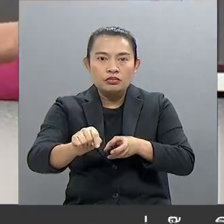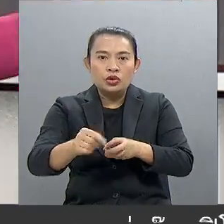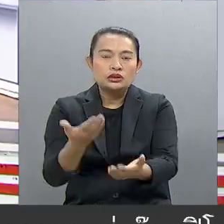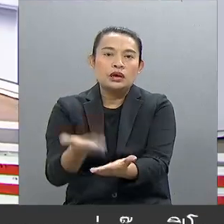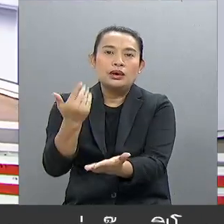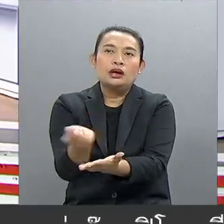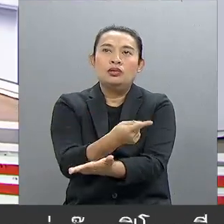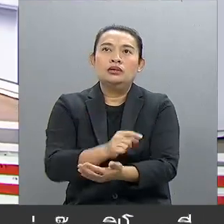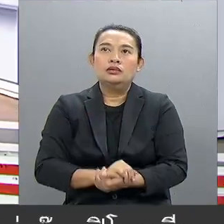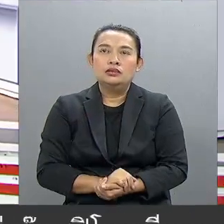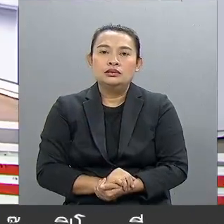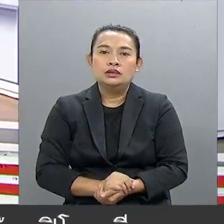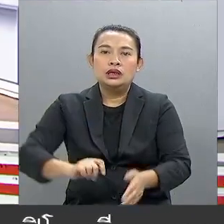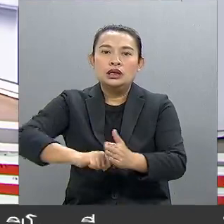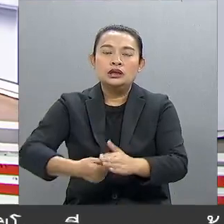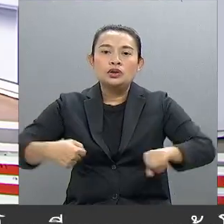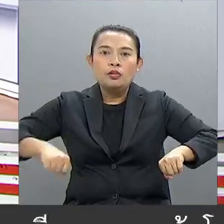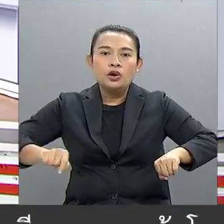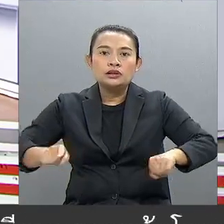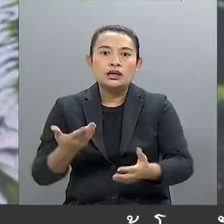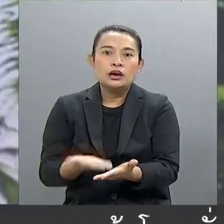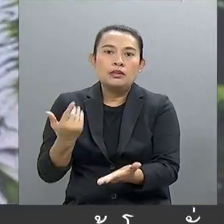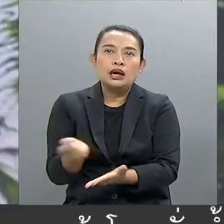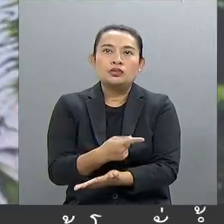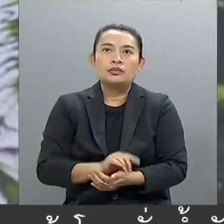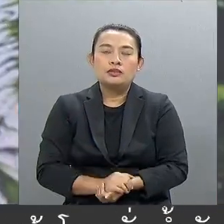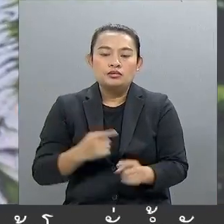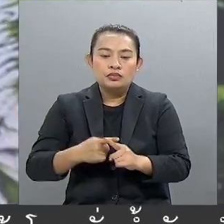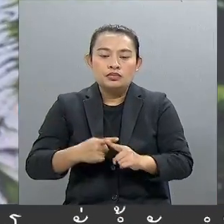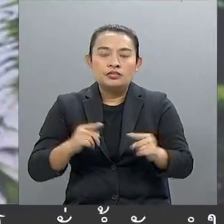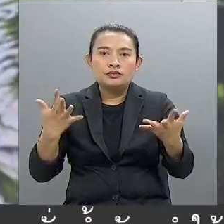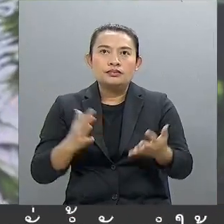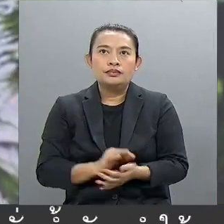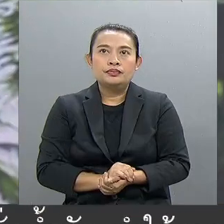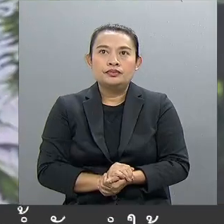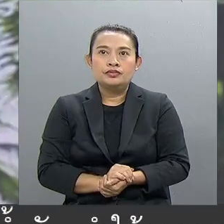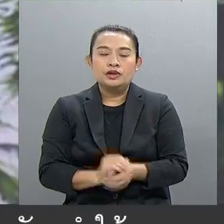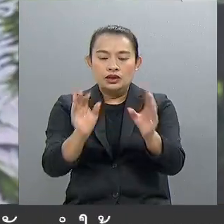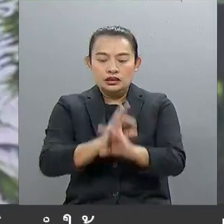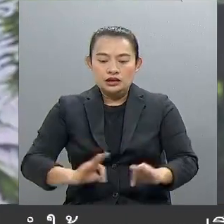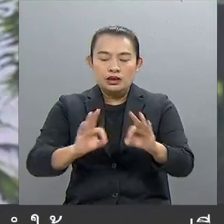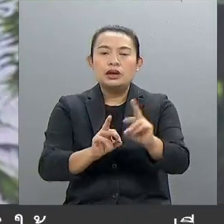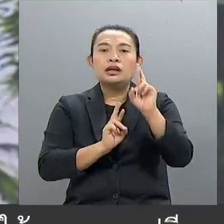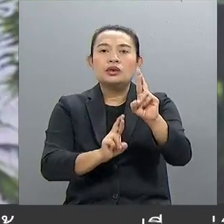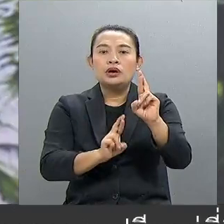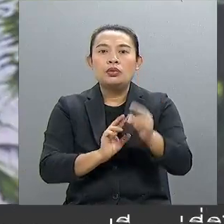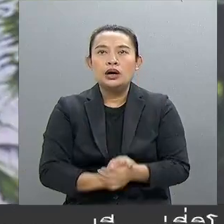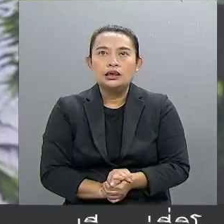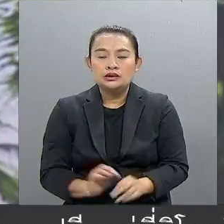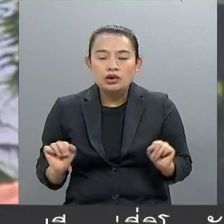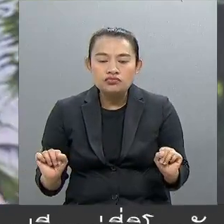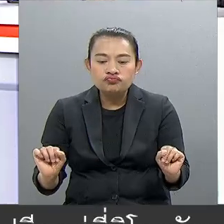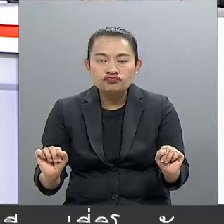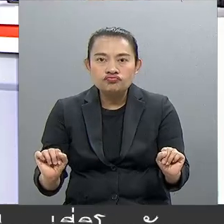อซ่อมมอเตอร์ไซค์แพงกว่ารักษาขาตัวเอง ครับไม่ค่อยได้เจ็บอะไรทั้งนั้นที่นั้นก็ต้องระมัดระวังครับถ้าเกิดจะขับไปแล้วยิ่งช่วงนี้เนี่ยฝนตกน้ำมันน